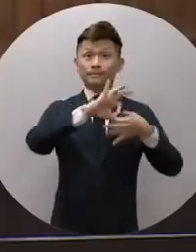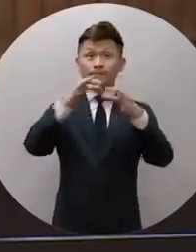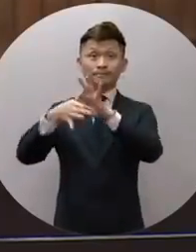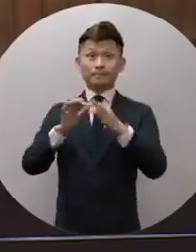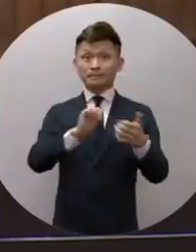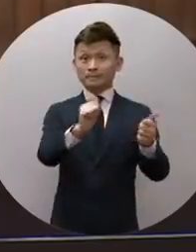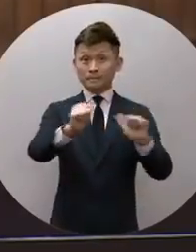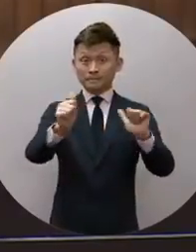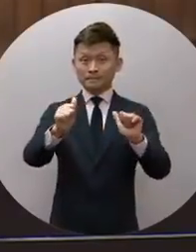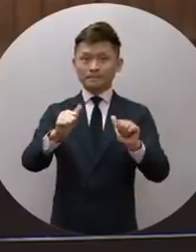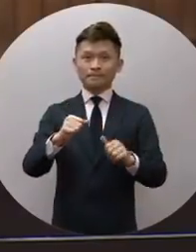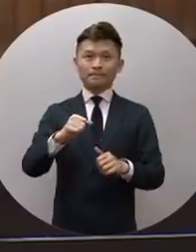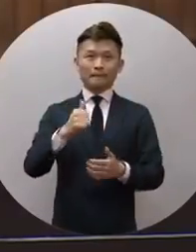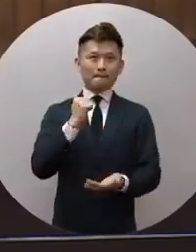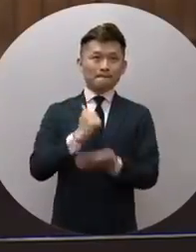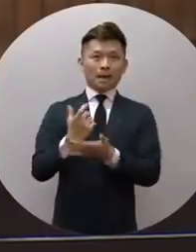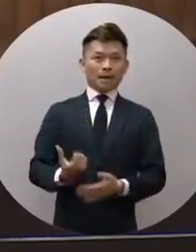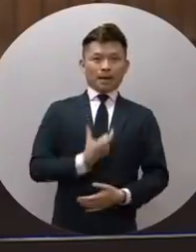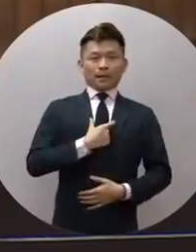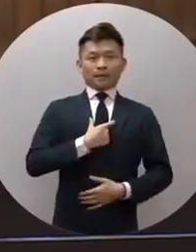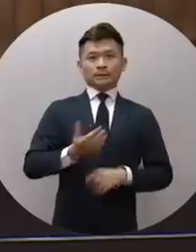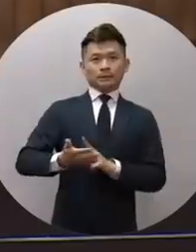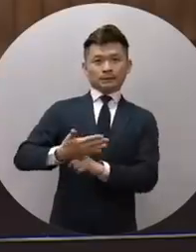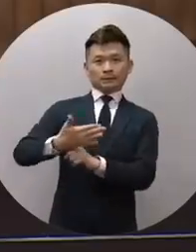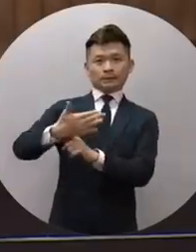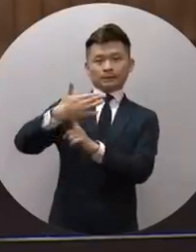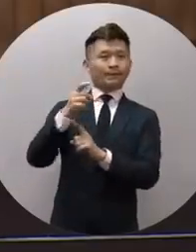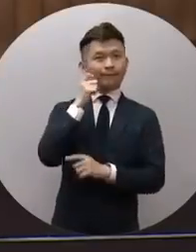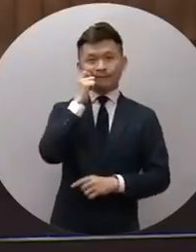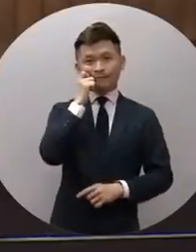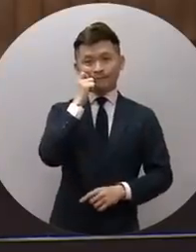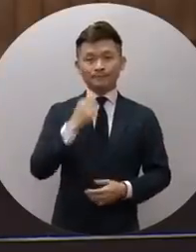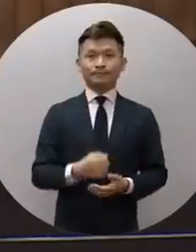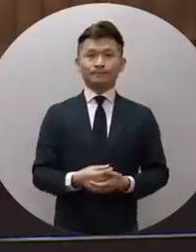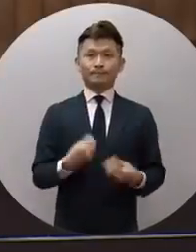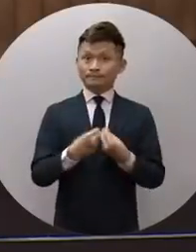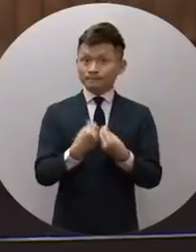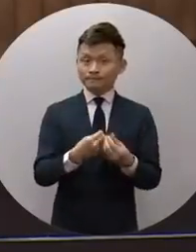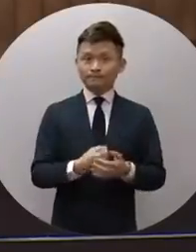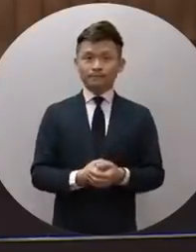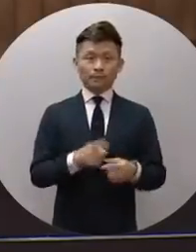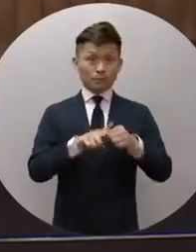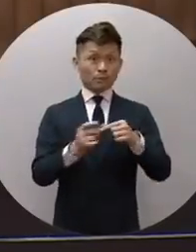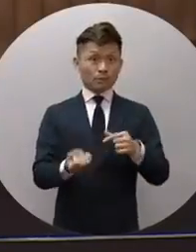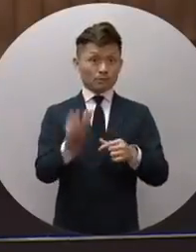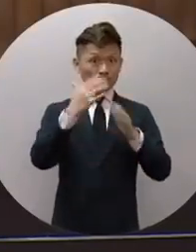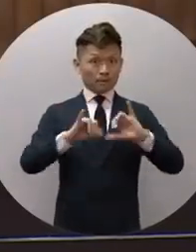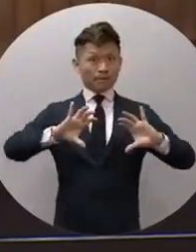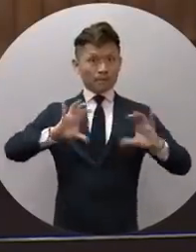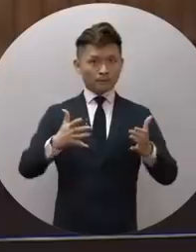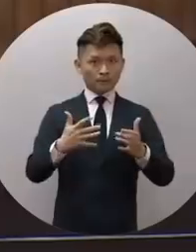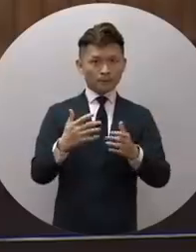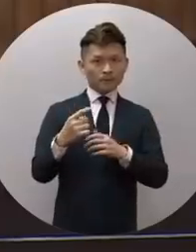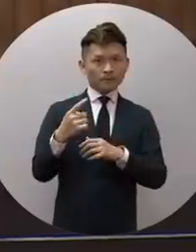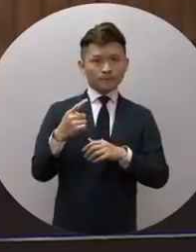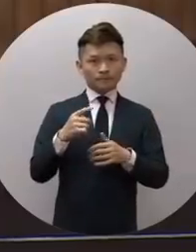合无法升起青天白日满地红的国旗的时候，至少在中华民国有效